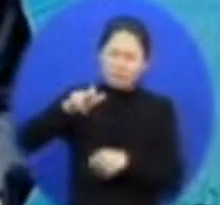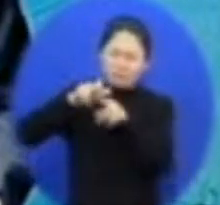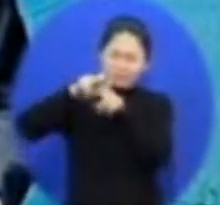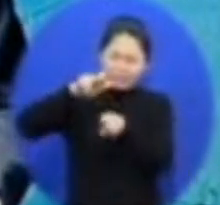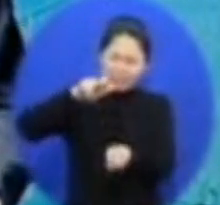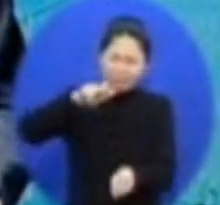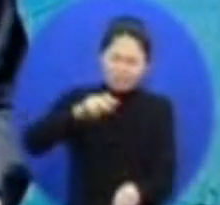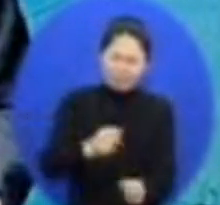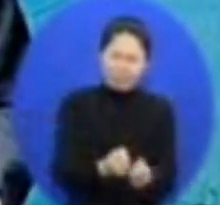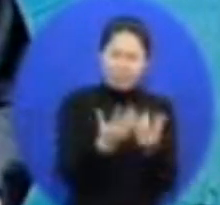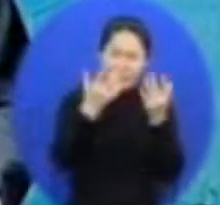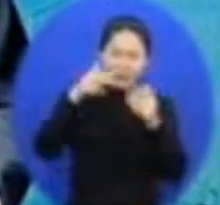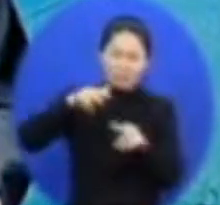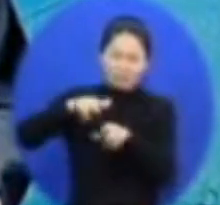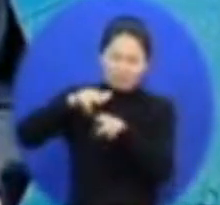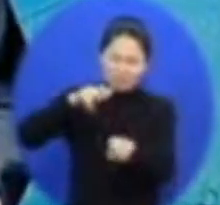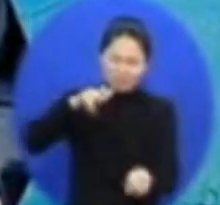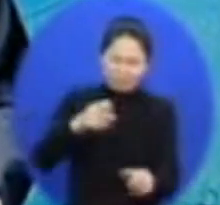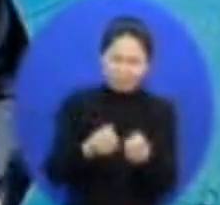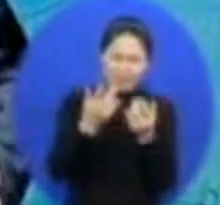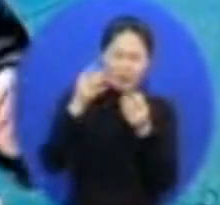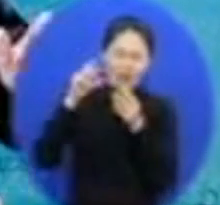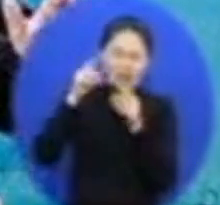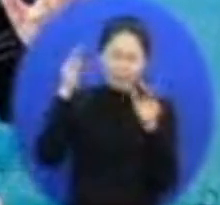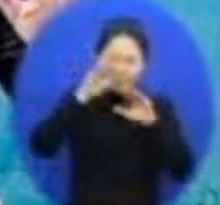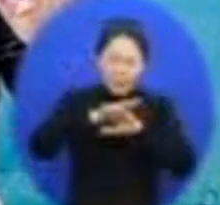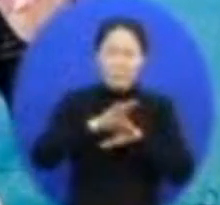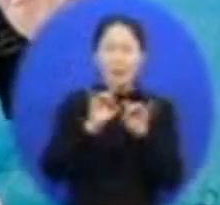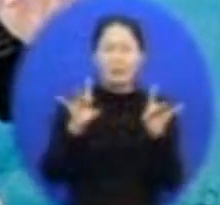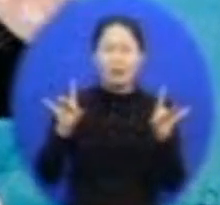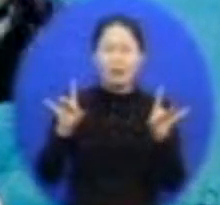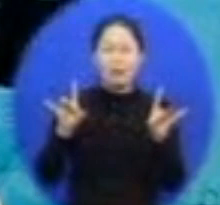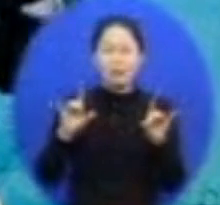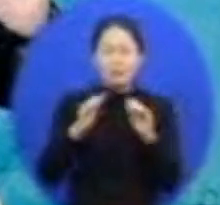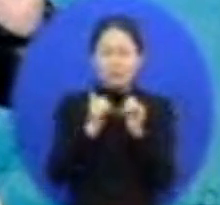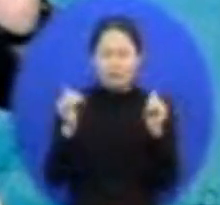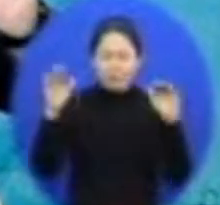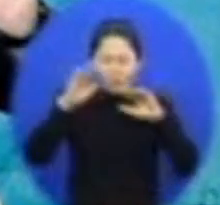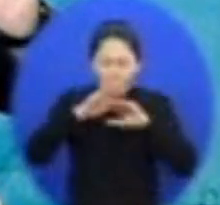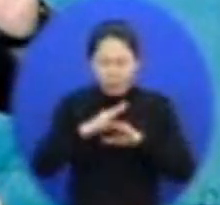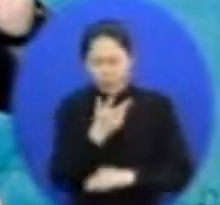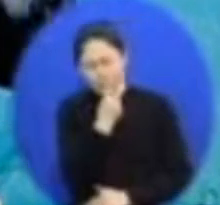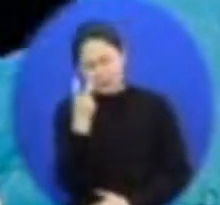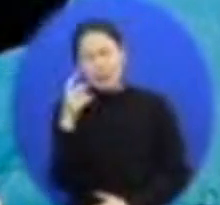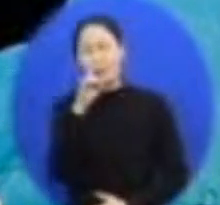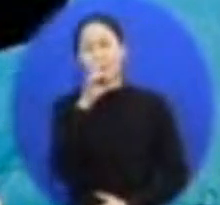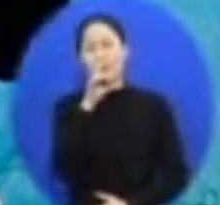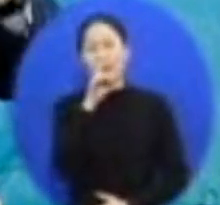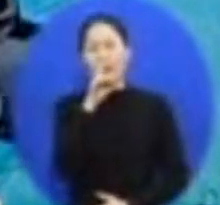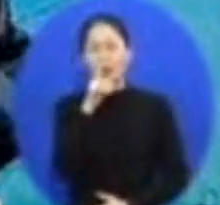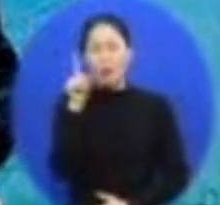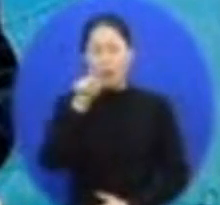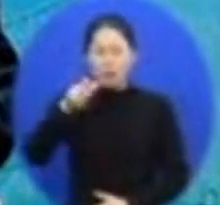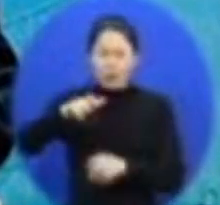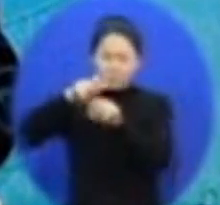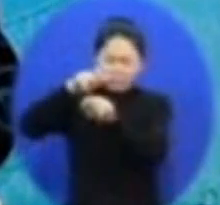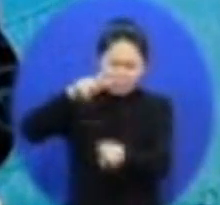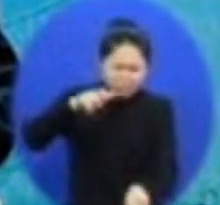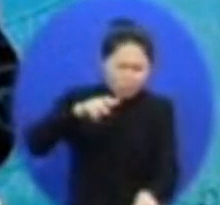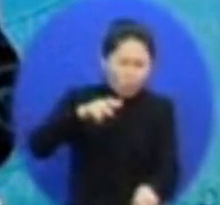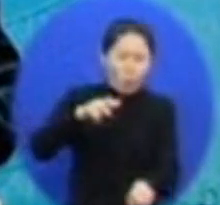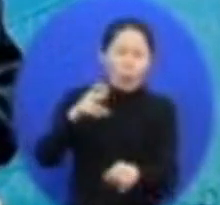영국 런던을 폭격을 했습니다 사람들이 밤에 잠을 못자요 어디서 폭탄이 떨어질 지